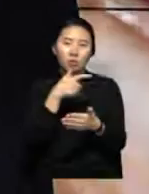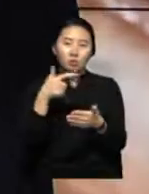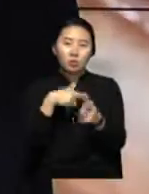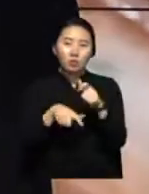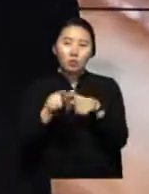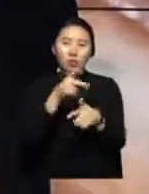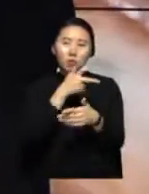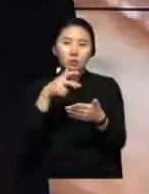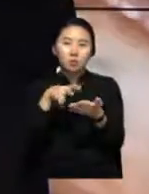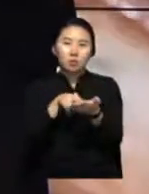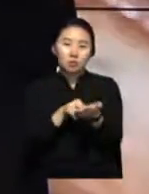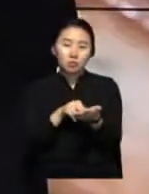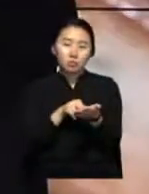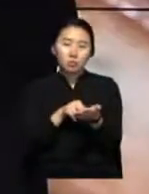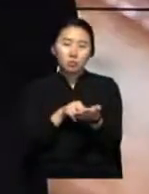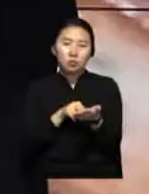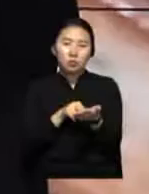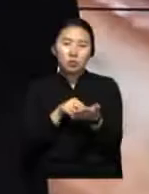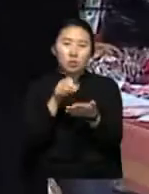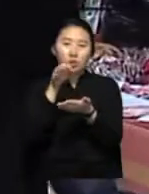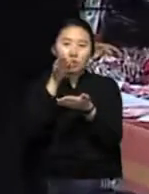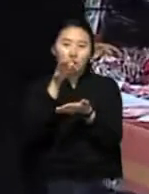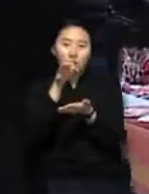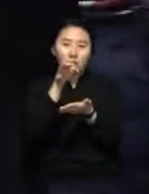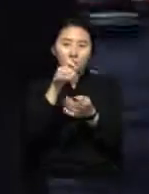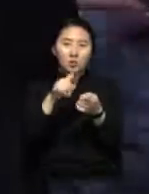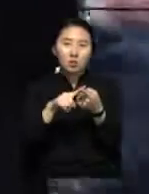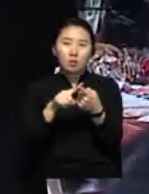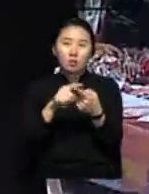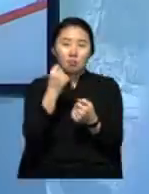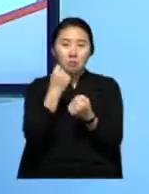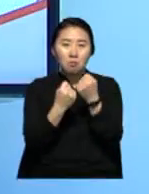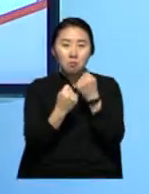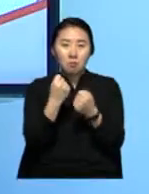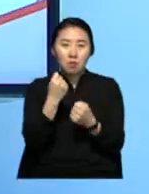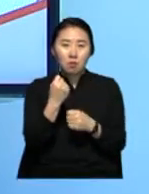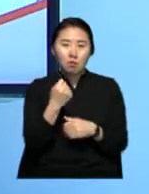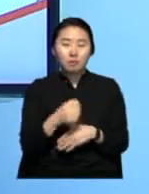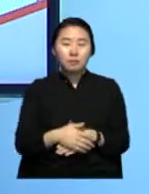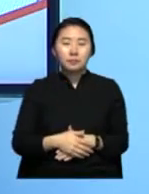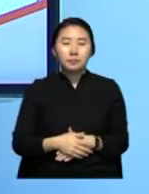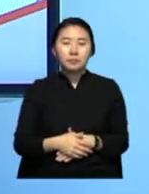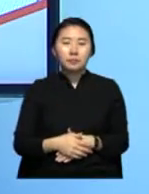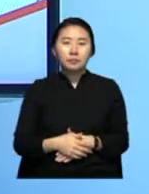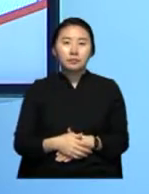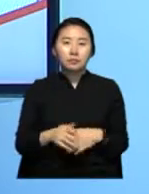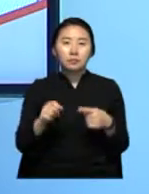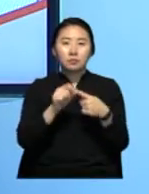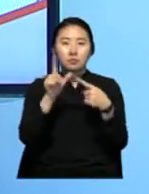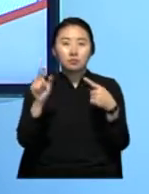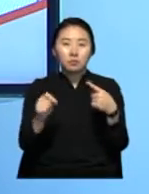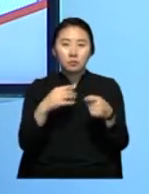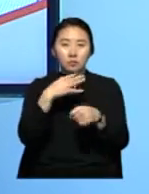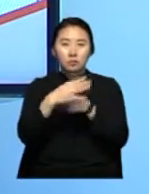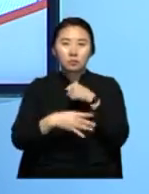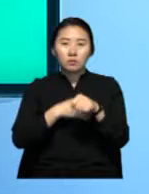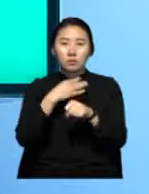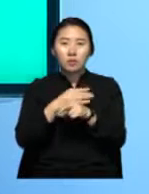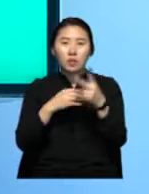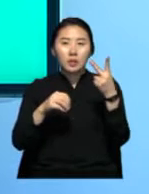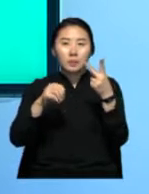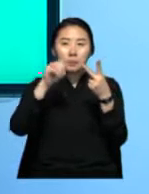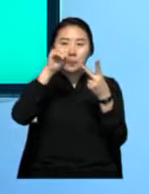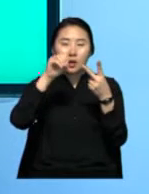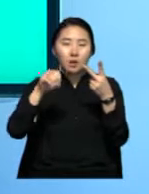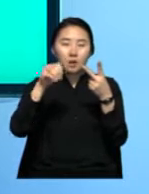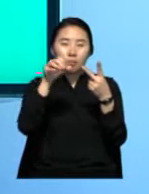문제가 아닐 수 없습니다. 그럼 여기서 물가 이야기를 더 해봐야 될것 같은데요. 지난 1월 물가가 4년여 만에